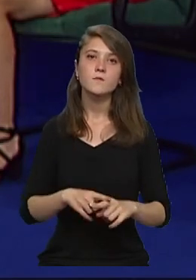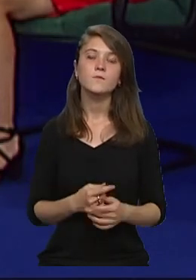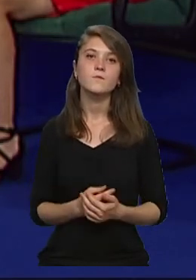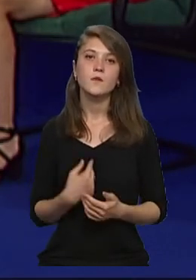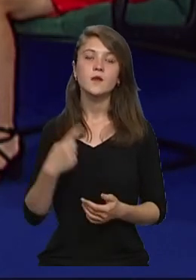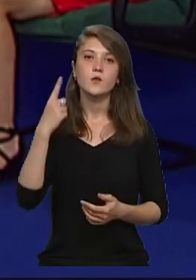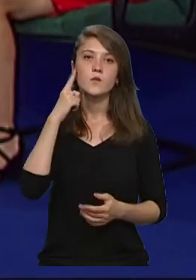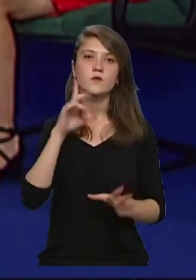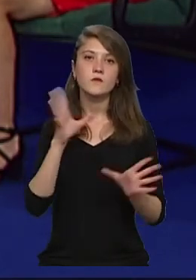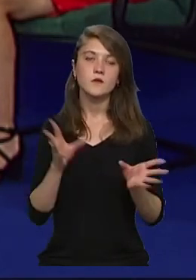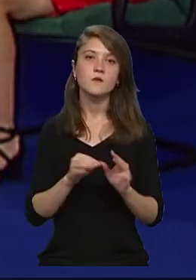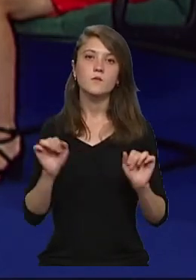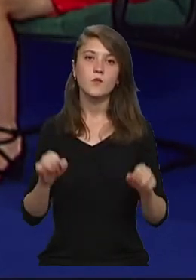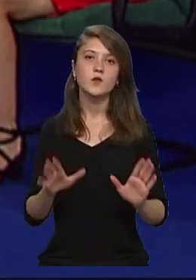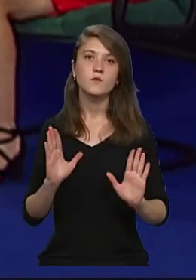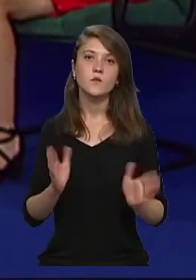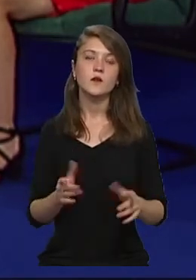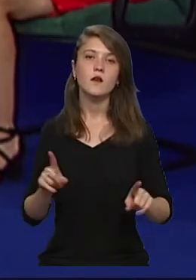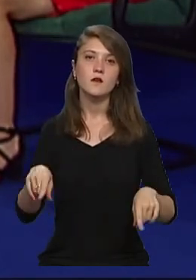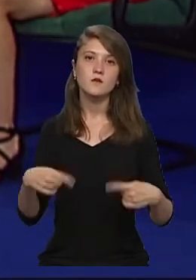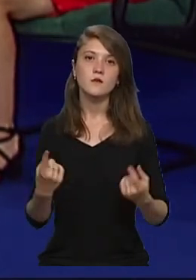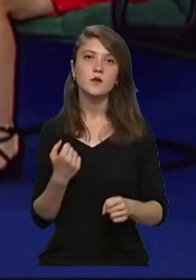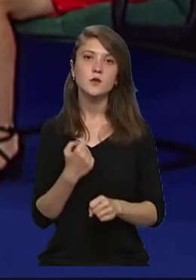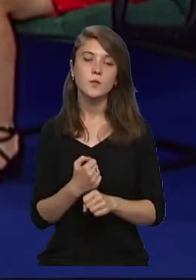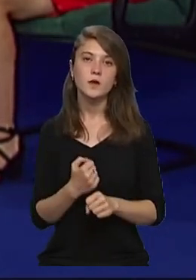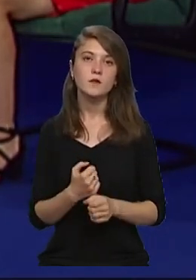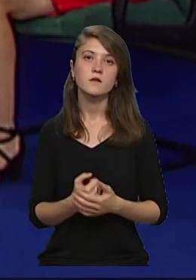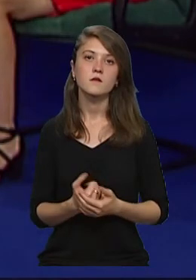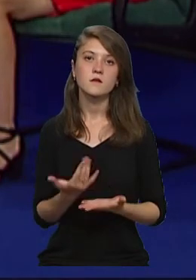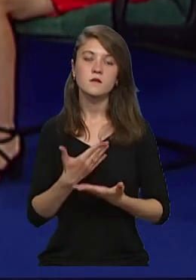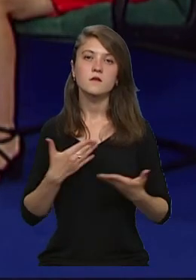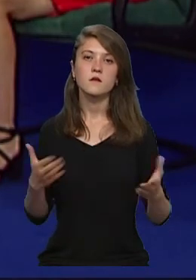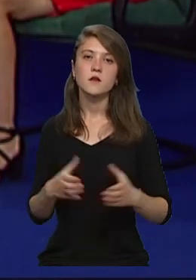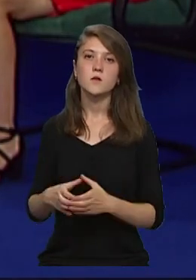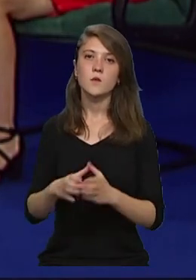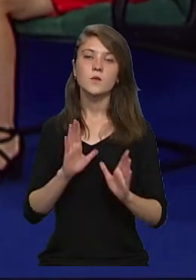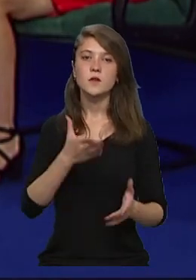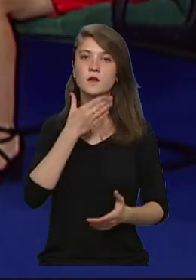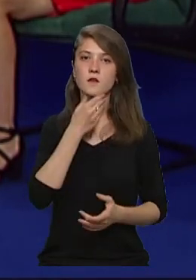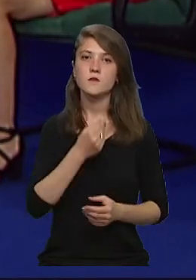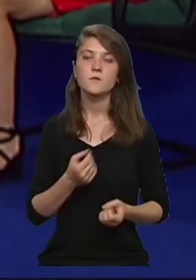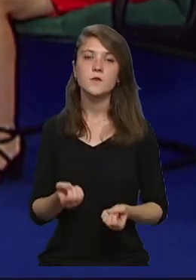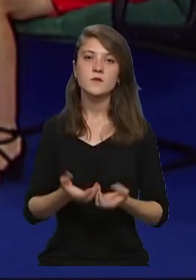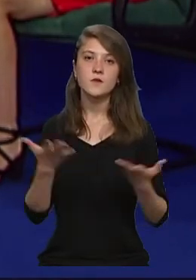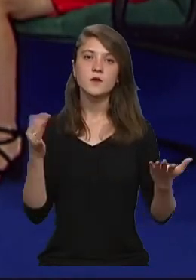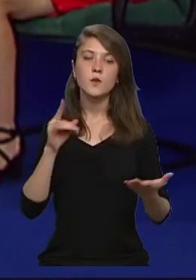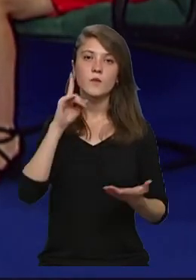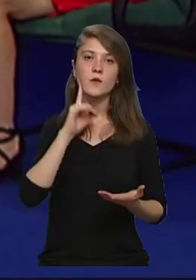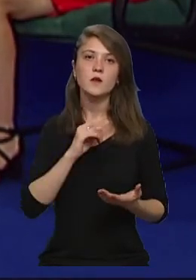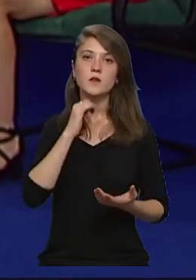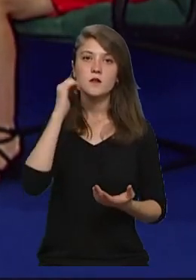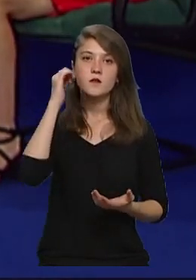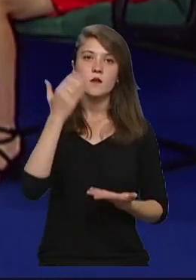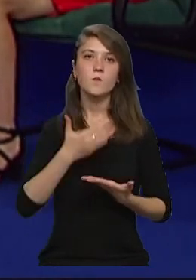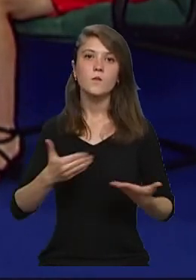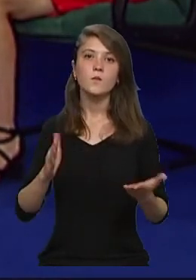що все можна буде реалізувати, зробити, і наші громади будуть гарні, процвітаючі і комфортні. Дякую. А ми